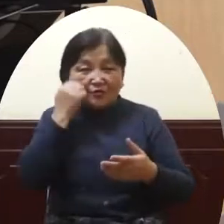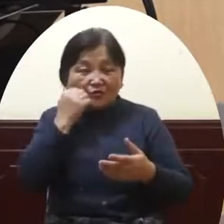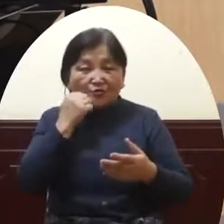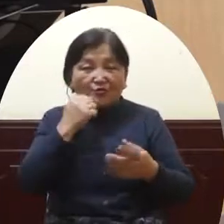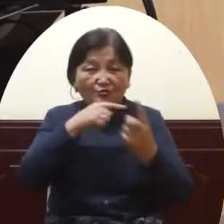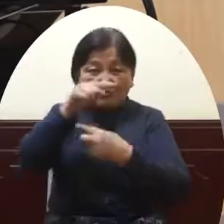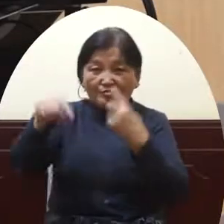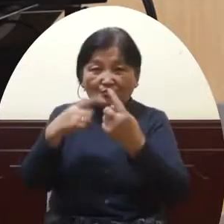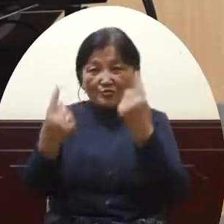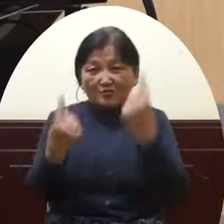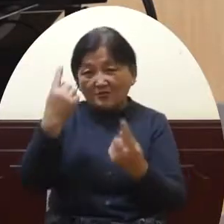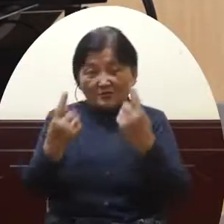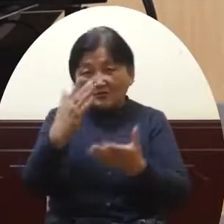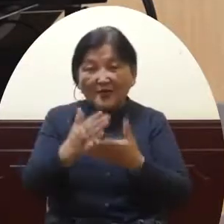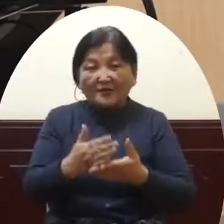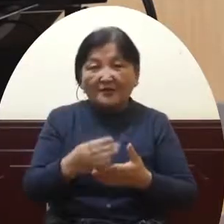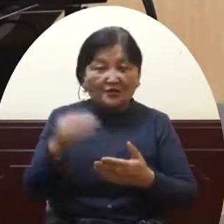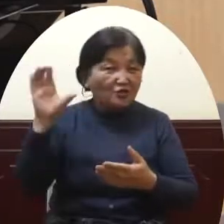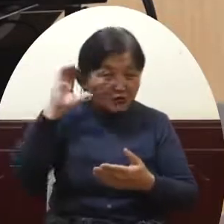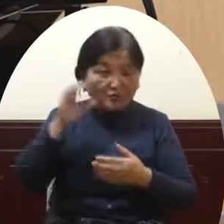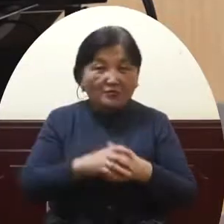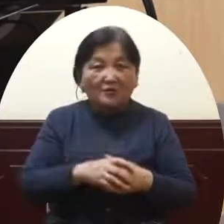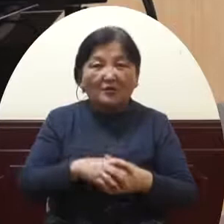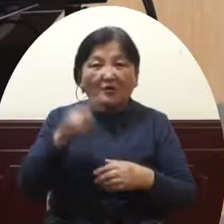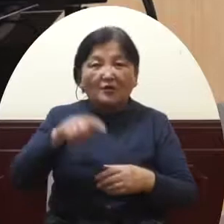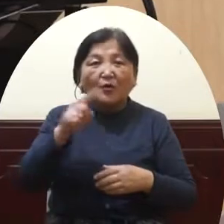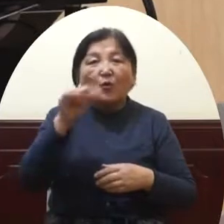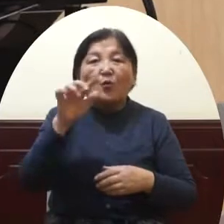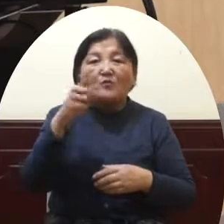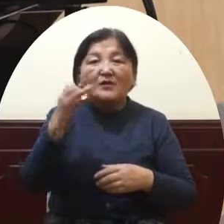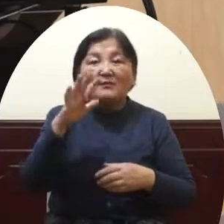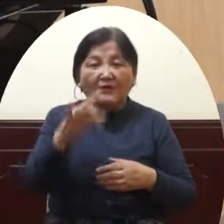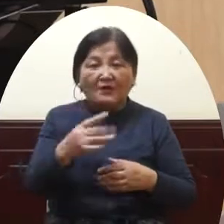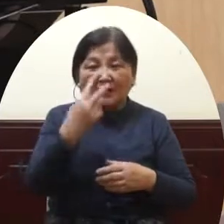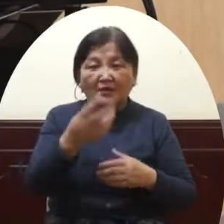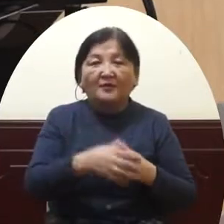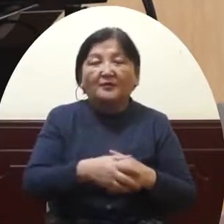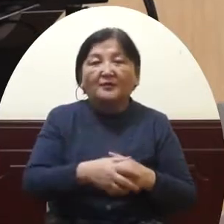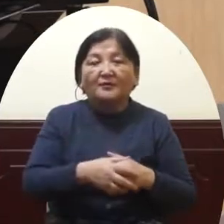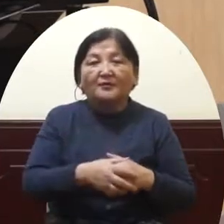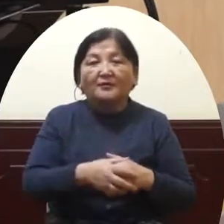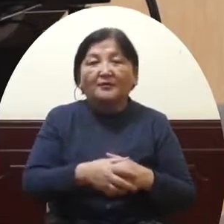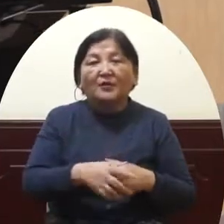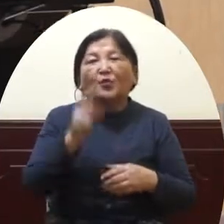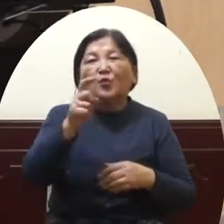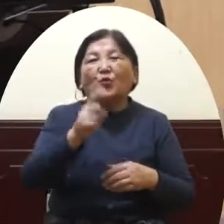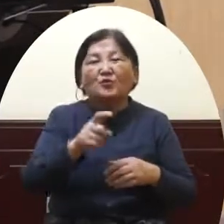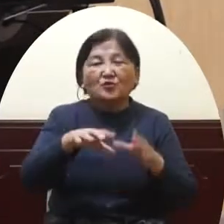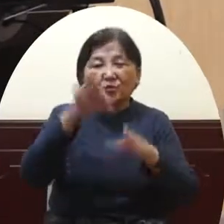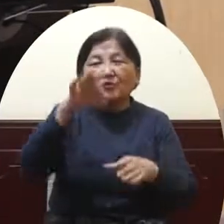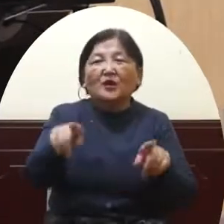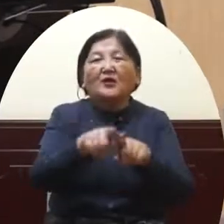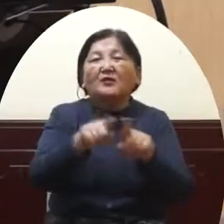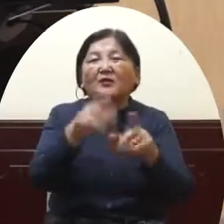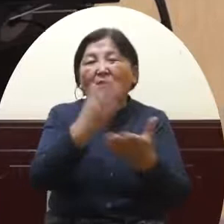байлээ. А энэ хувилбарыг хэрэгэл одоо ярьж байгаа энэ хувилбарын хооронд баг хууч нар явсан дээр хууч нь